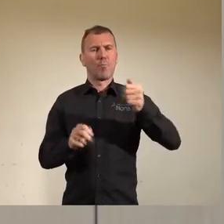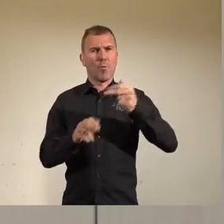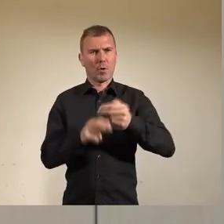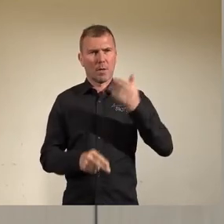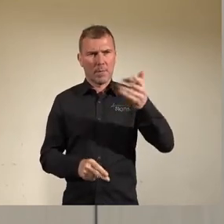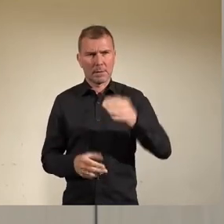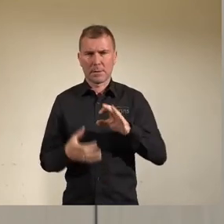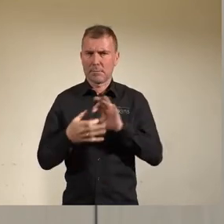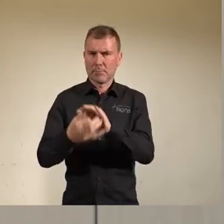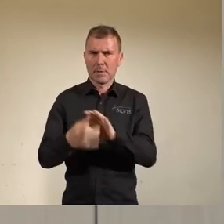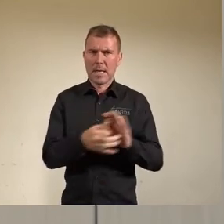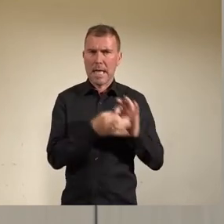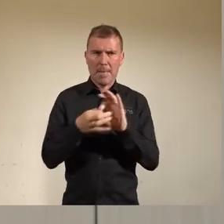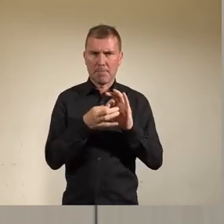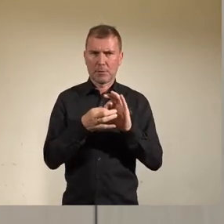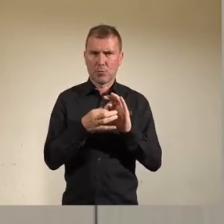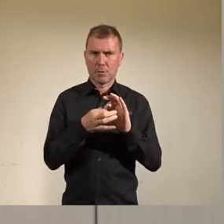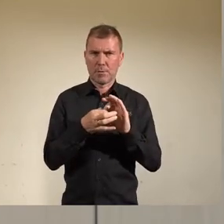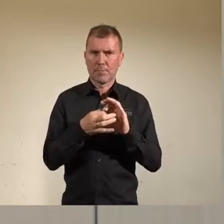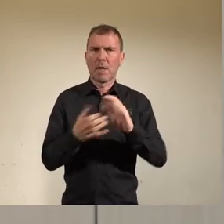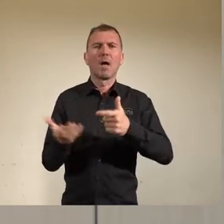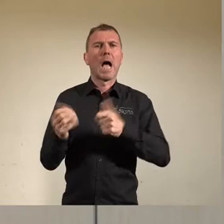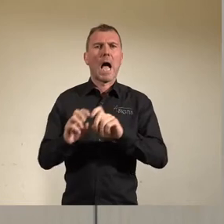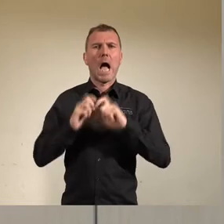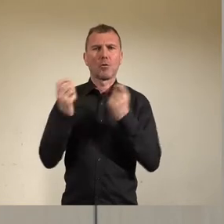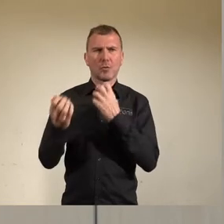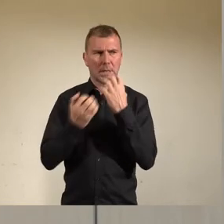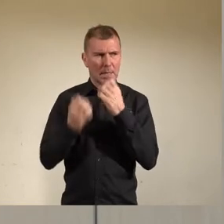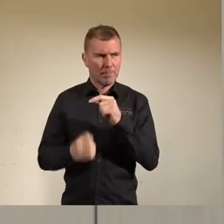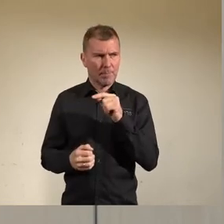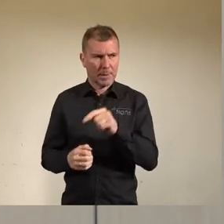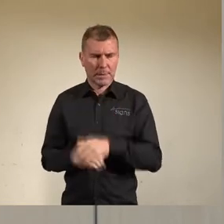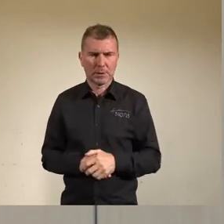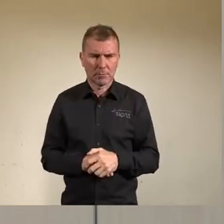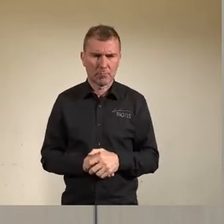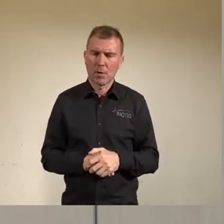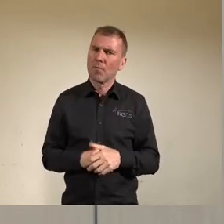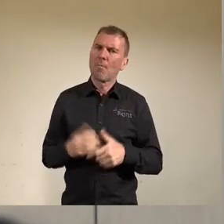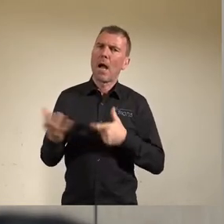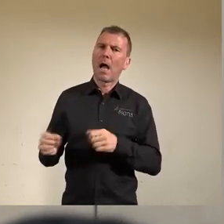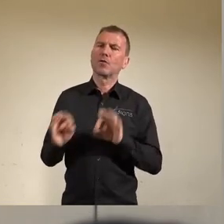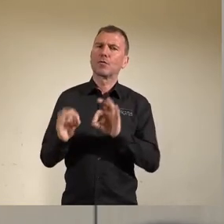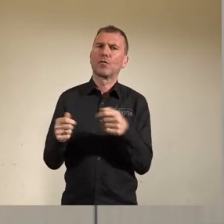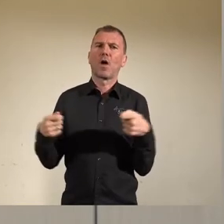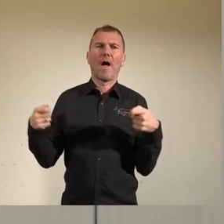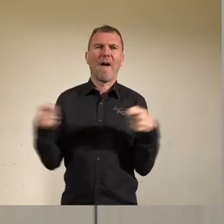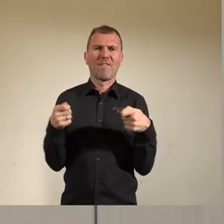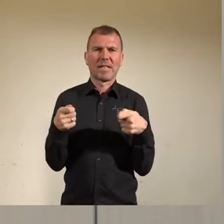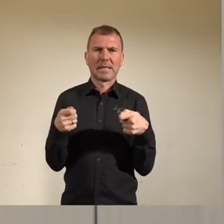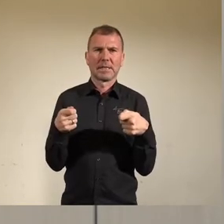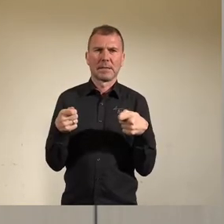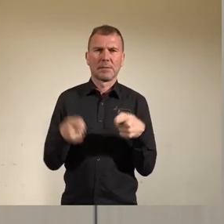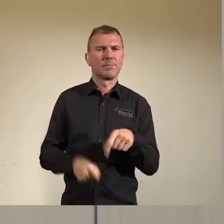nimmt Bezug auf den Ausschussbericht des Ausschusses für Finanzen, sprich die